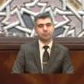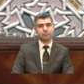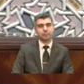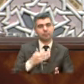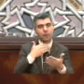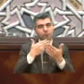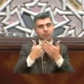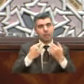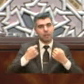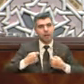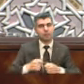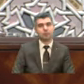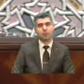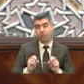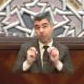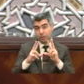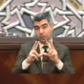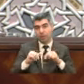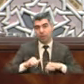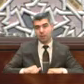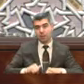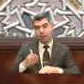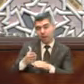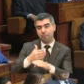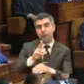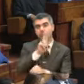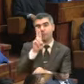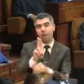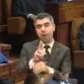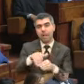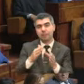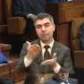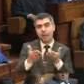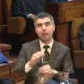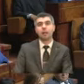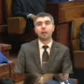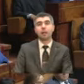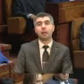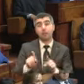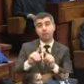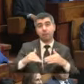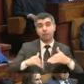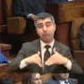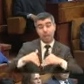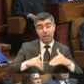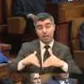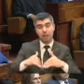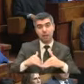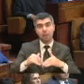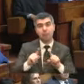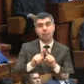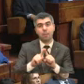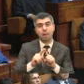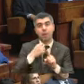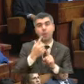شكرا سيد الرئيس. بالفعل سيد الوزير، كما جاء في سؤال السيد النائب، فإن الحل التي توجد على الطريق الرابطة بين اليوسفية